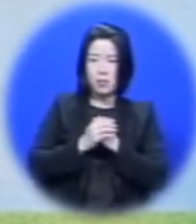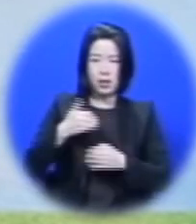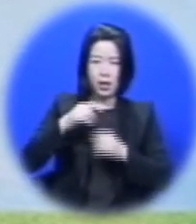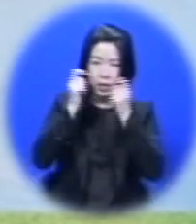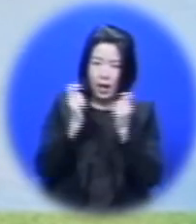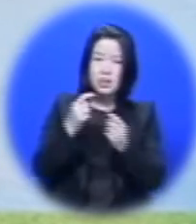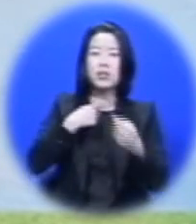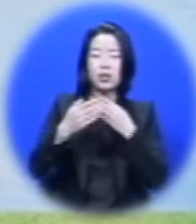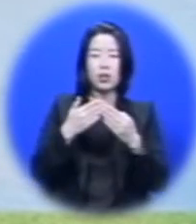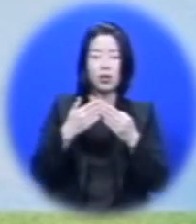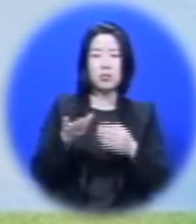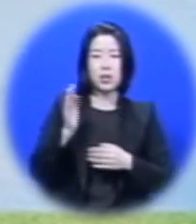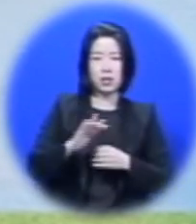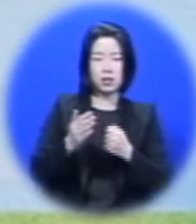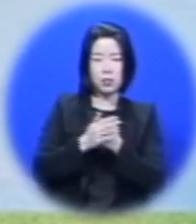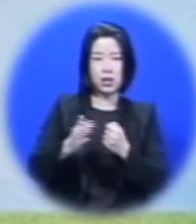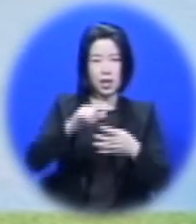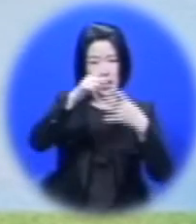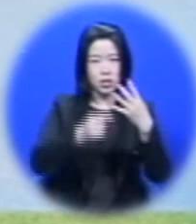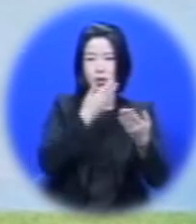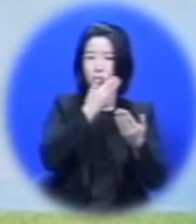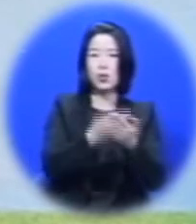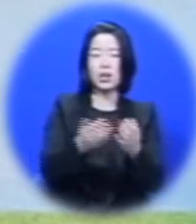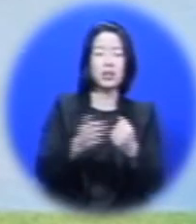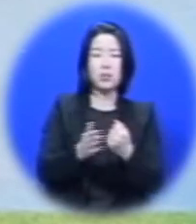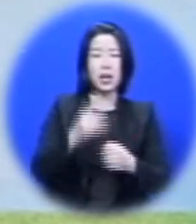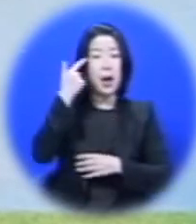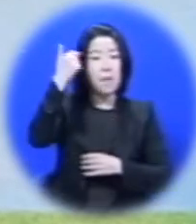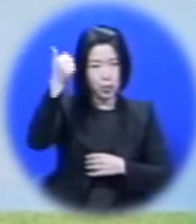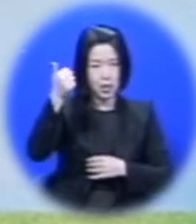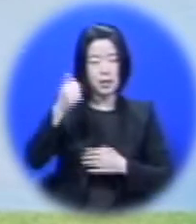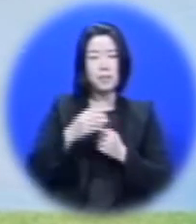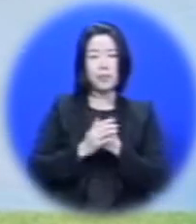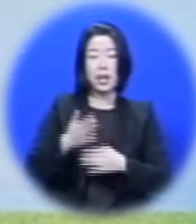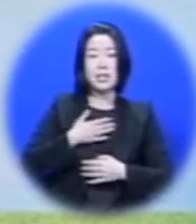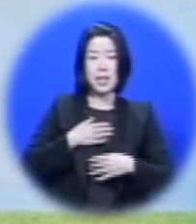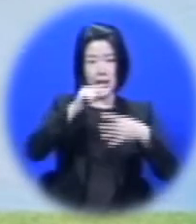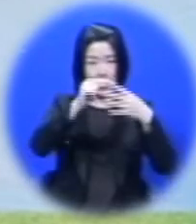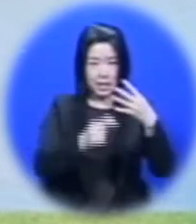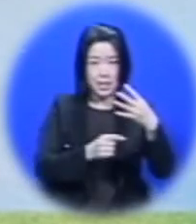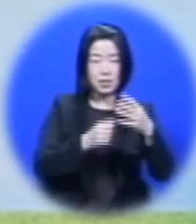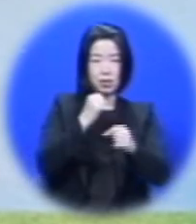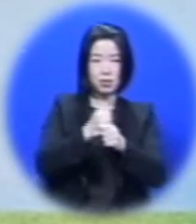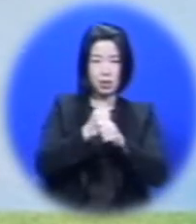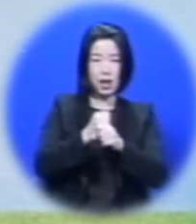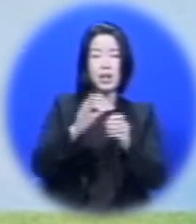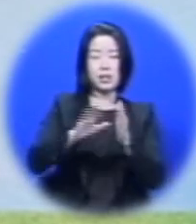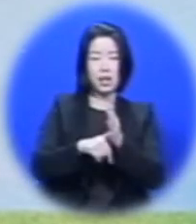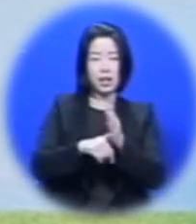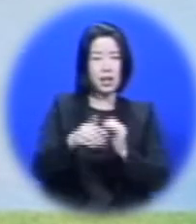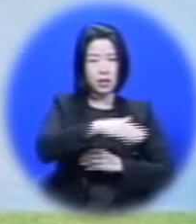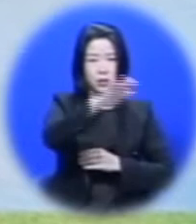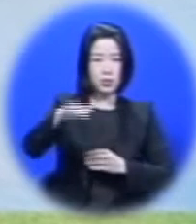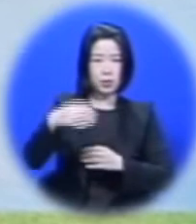경험이지만 이건 제 일정이 중요한 문제니까. 목사님, 제 일정을 이제 거기 있는 주최